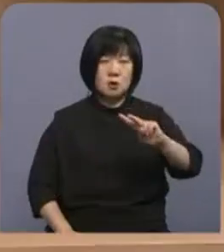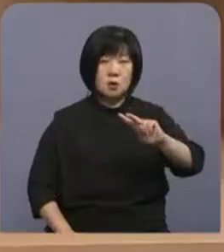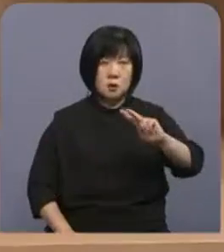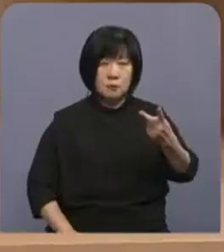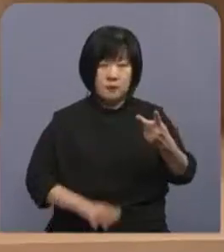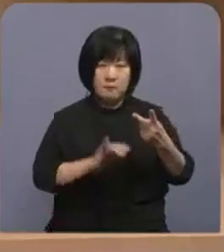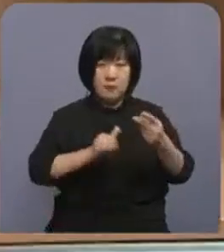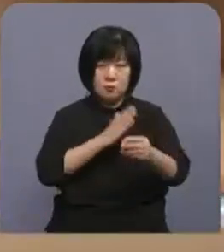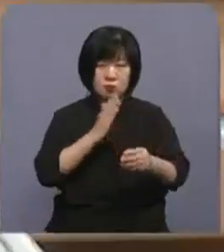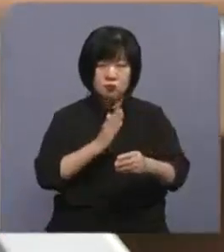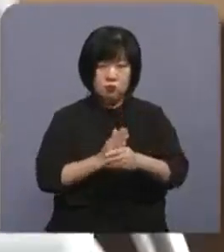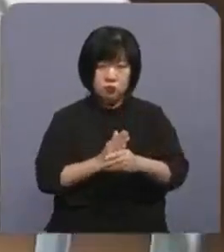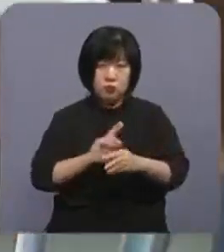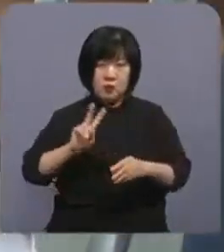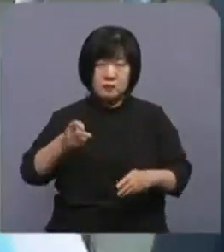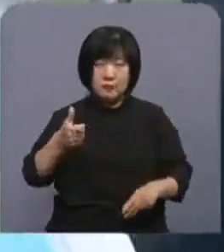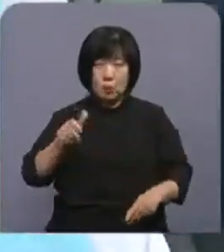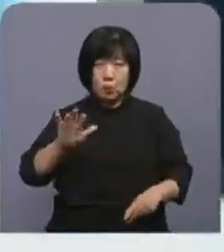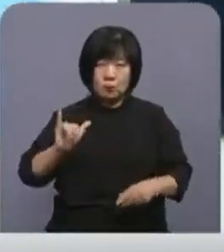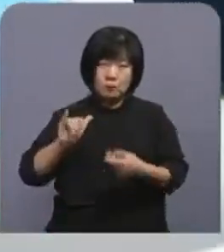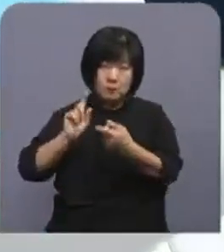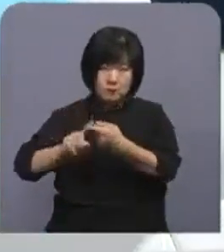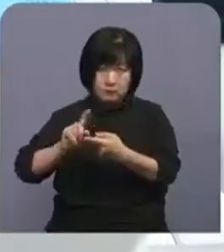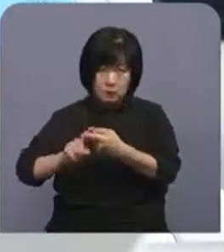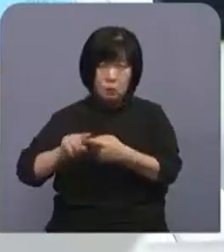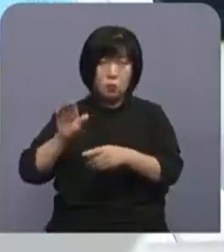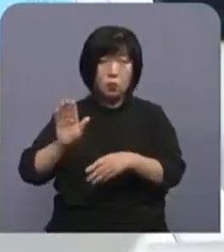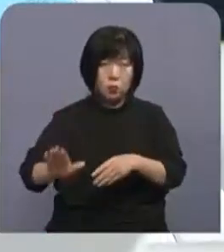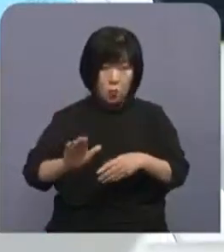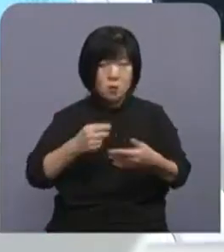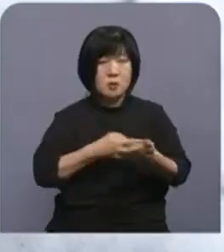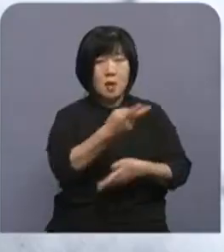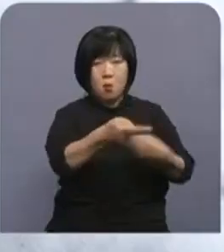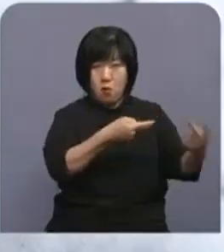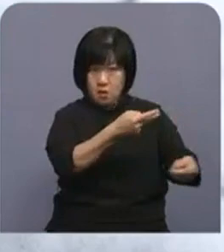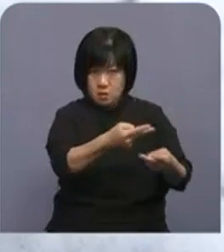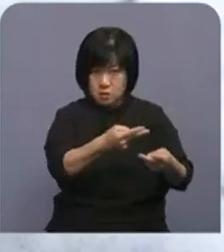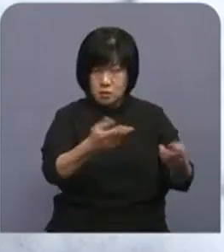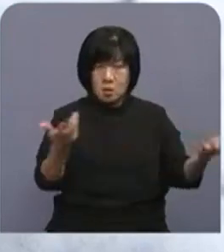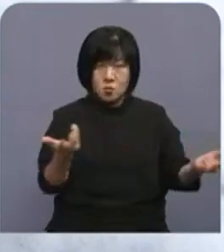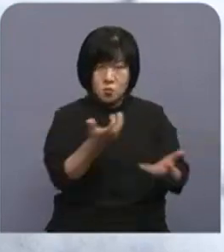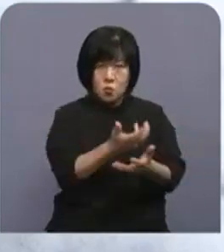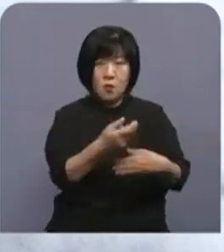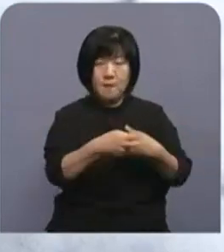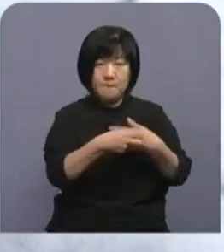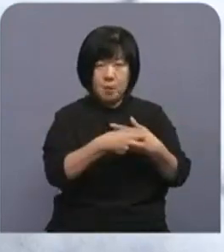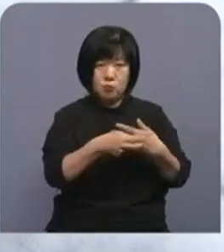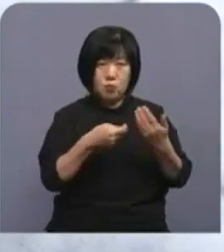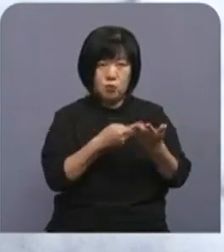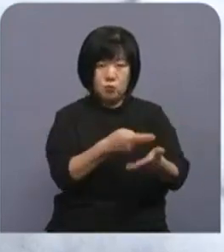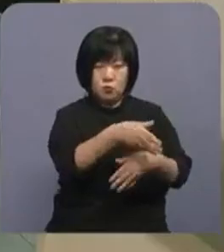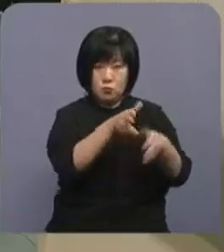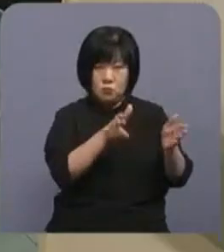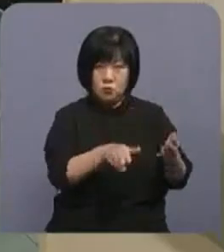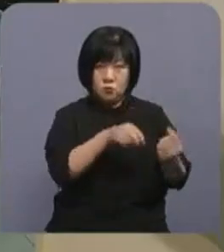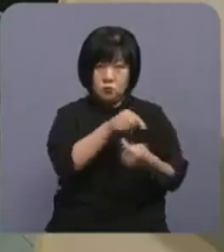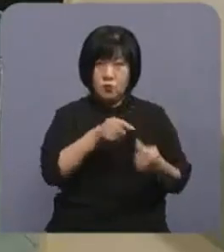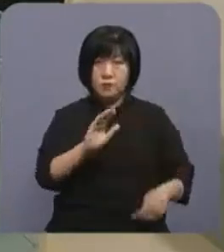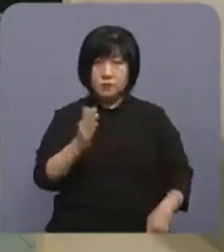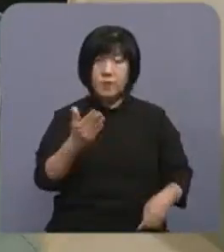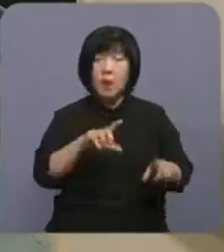250명을 빼고는 모두 퇴원시켰습니다 일반 병동 환자를 모아 통합병동을 운영하기로 했습니다